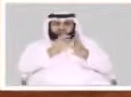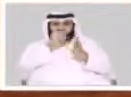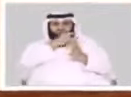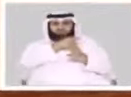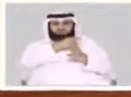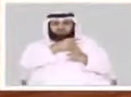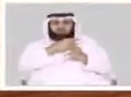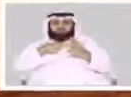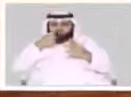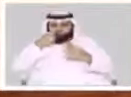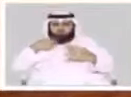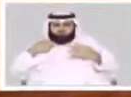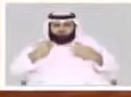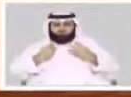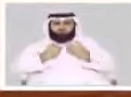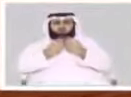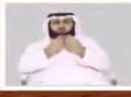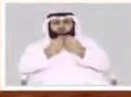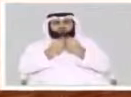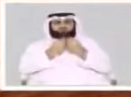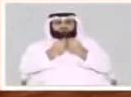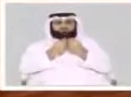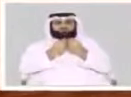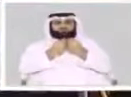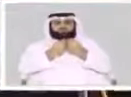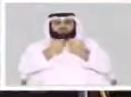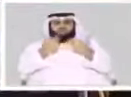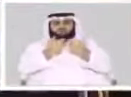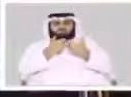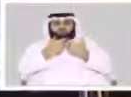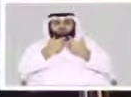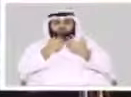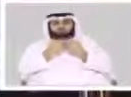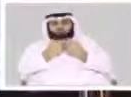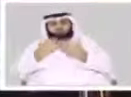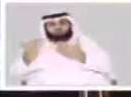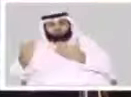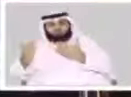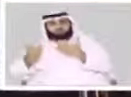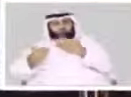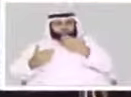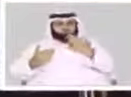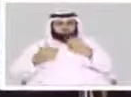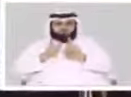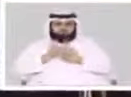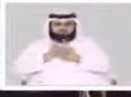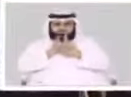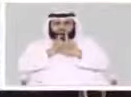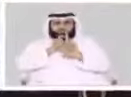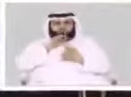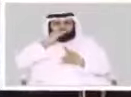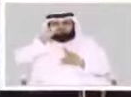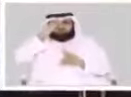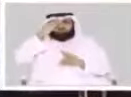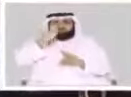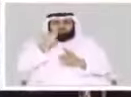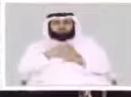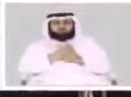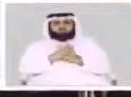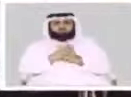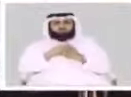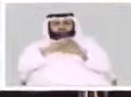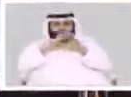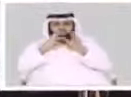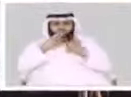إن هاهنا قاعدون ولكن نقاتل عن يمينك وعن شمالك وبين